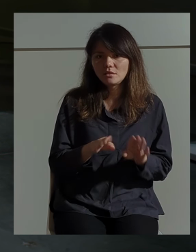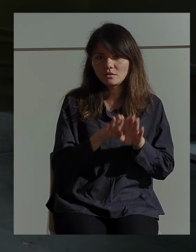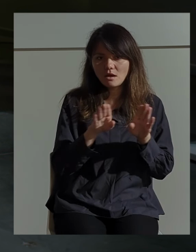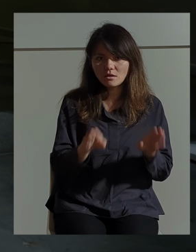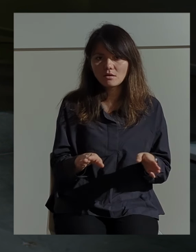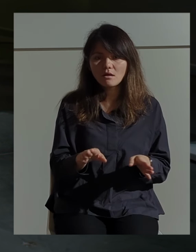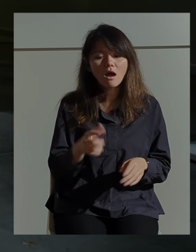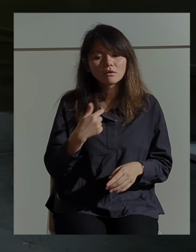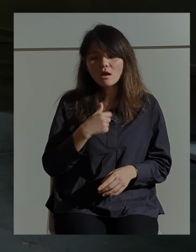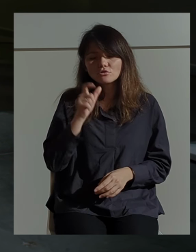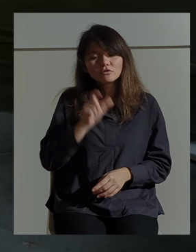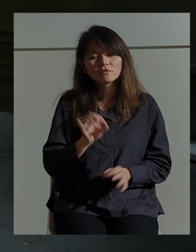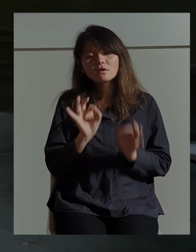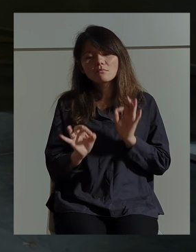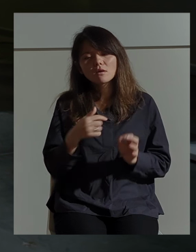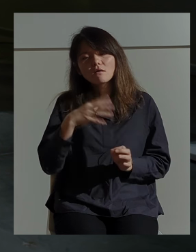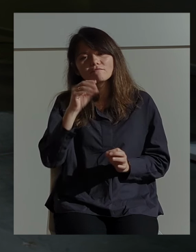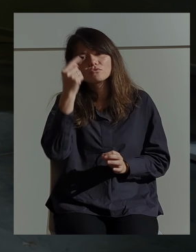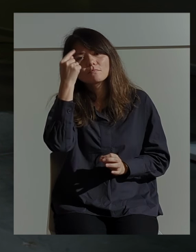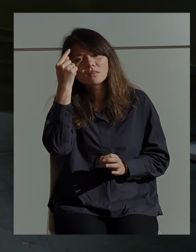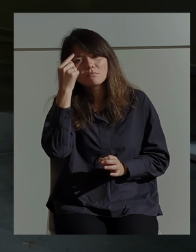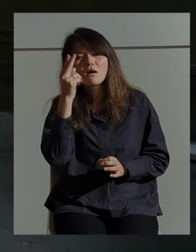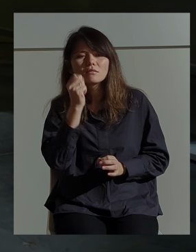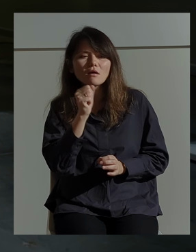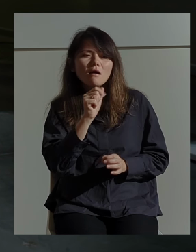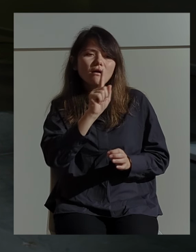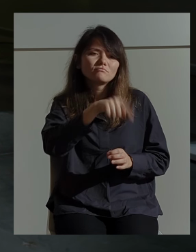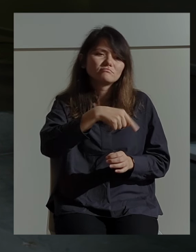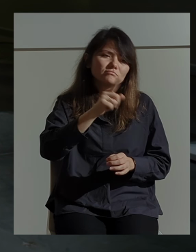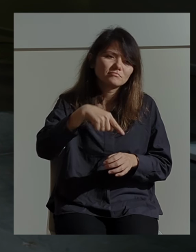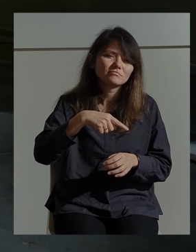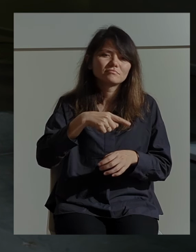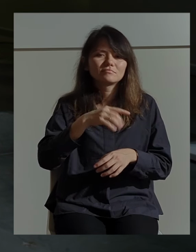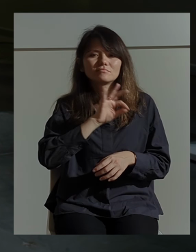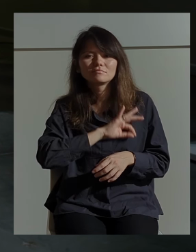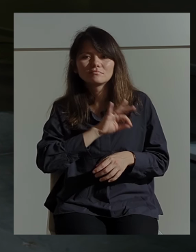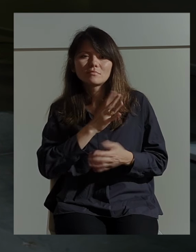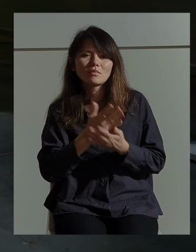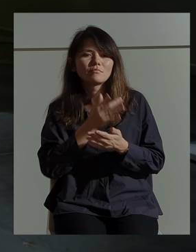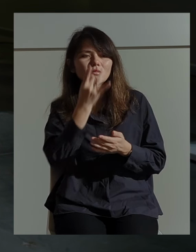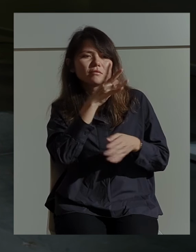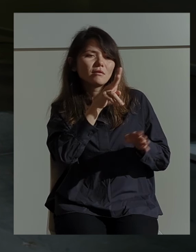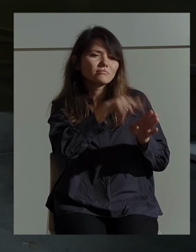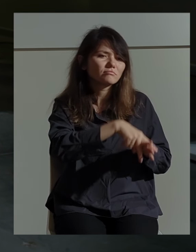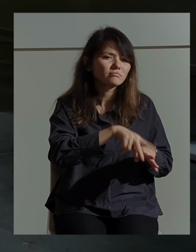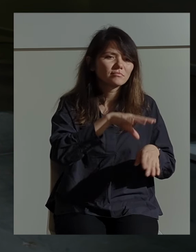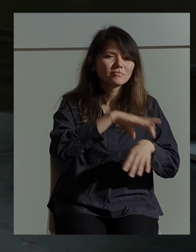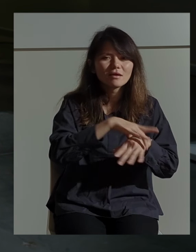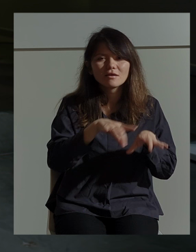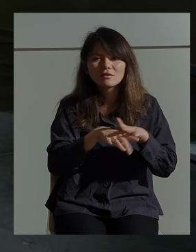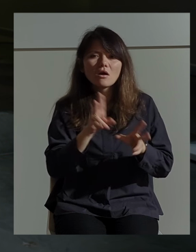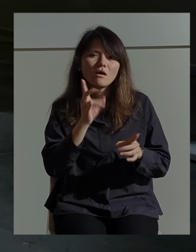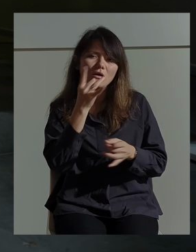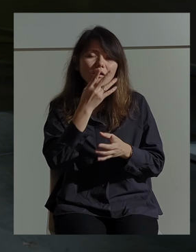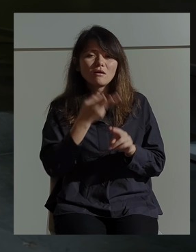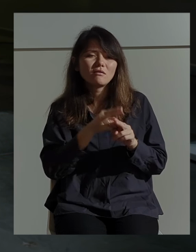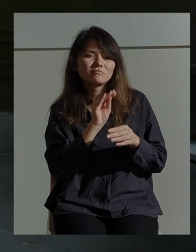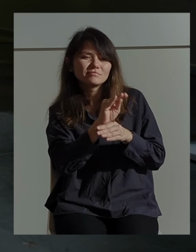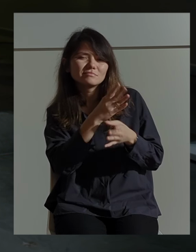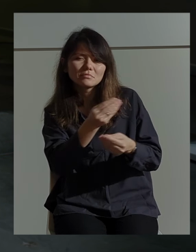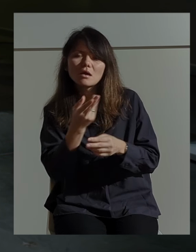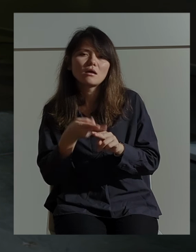человек нормальный Я всё понимаю да эксплуатация - Это плохо там где-нибудь негров линчуют где-нибудь ещё что-нибудь но в целом в